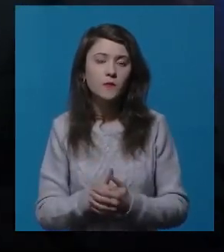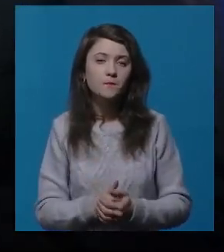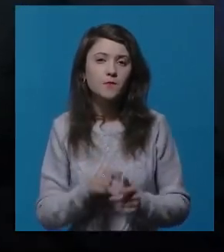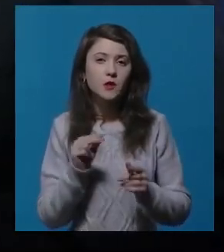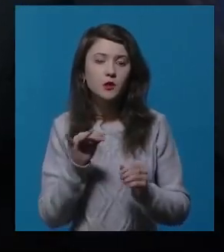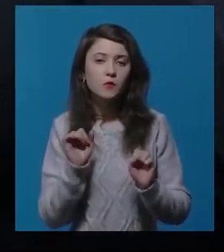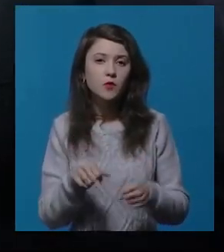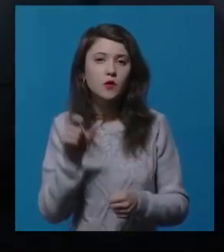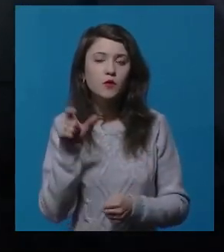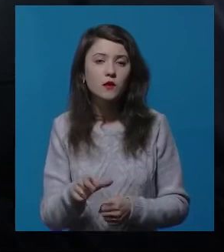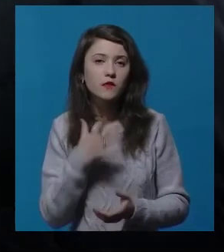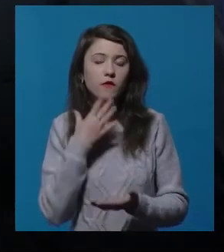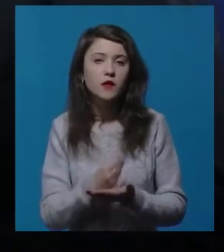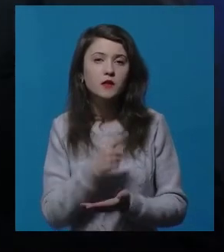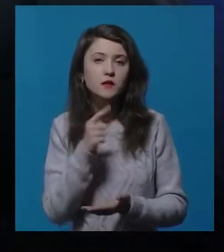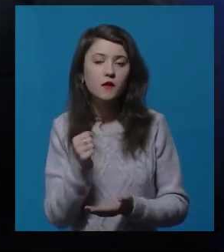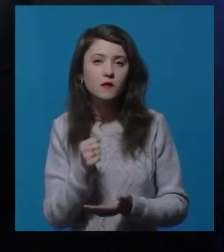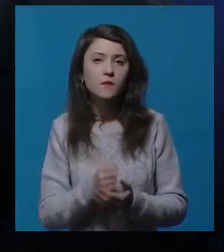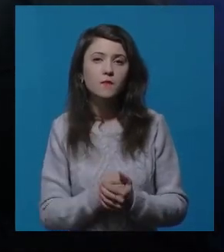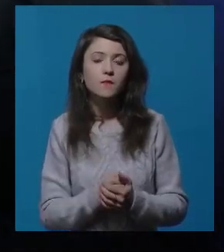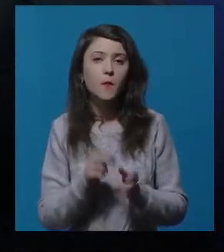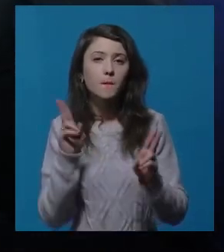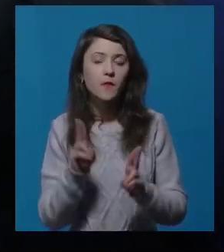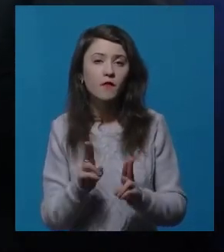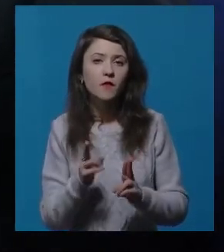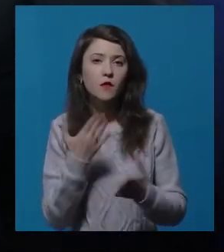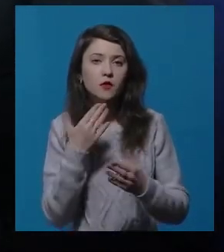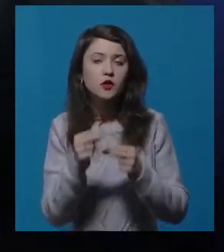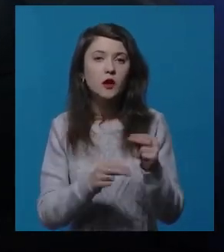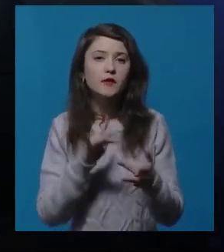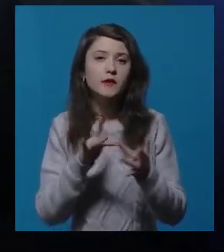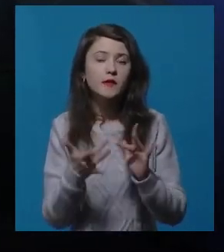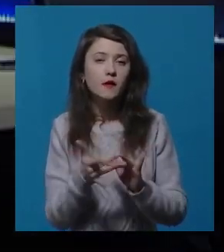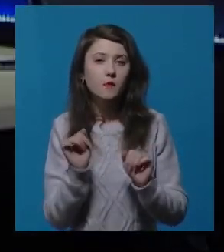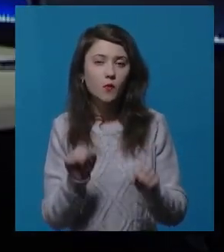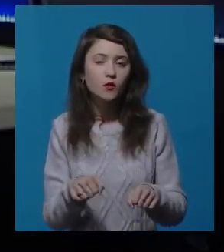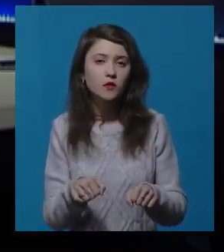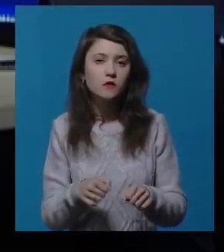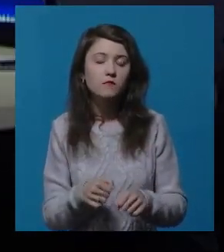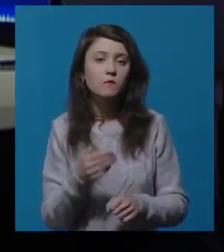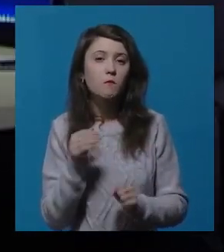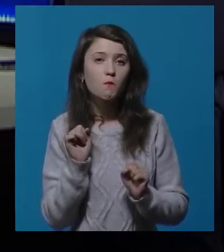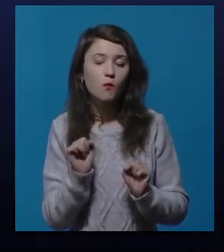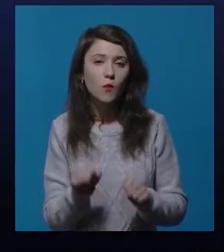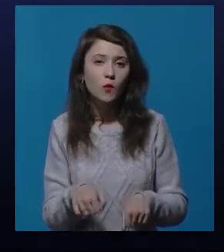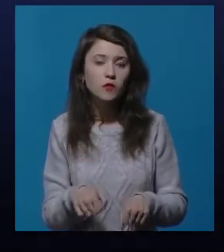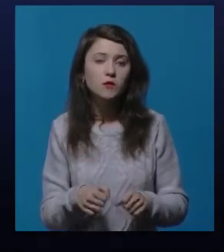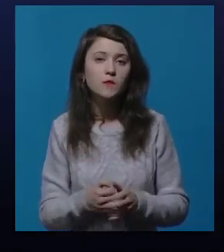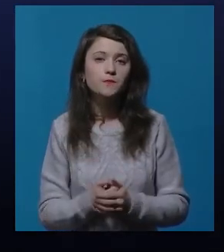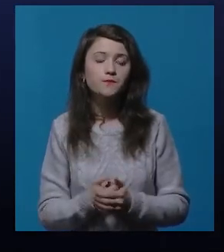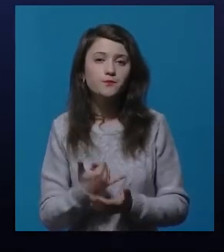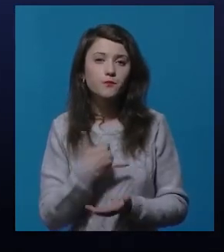та людина, власне, за правовою консультацією звернутися через інтернет до вас? Звичайно, може звернутися. У нас